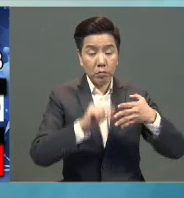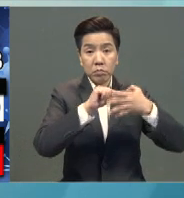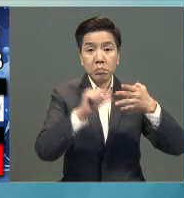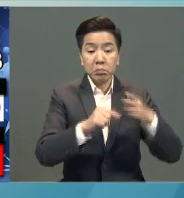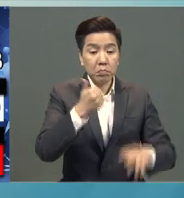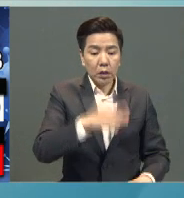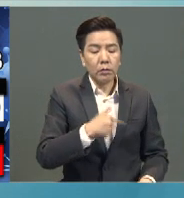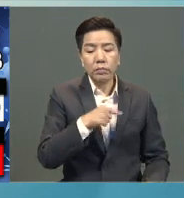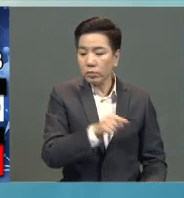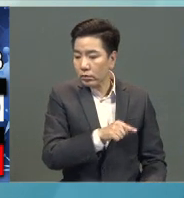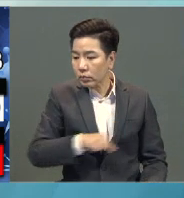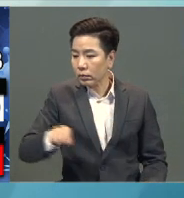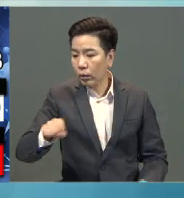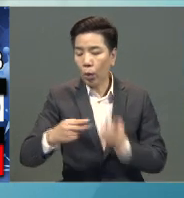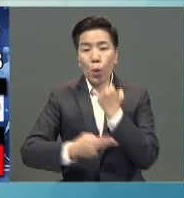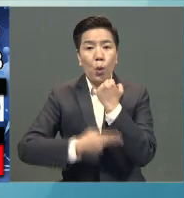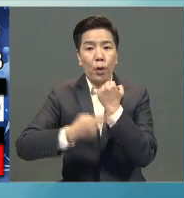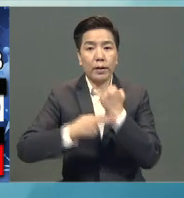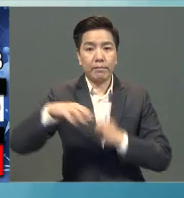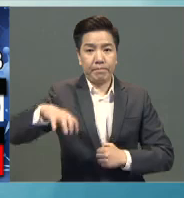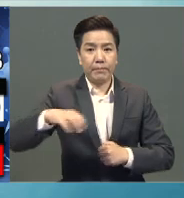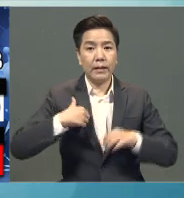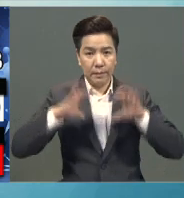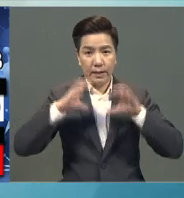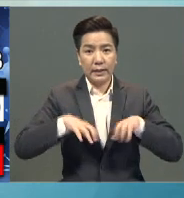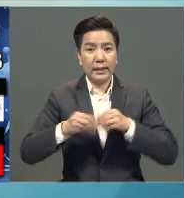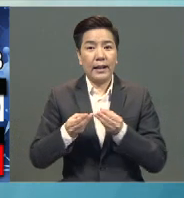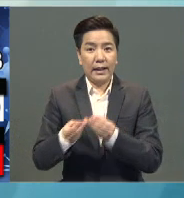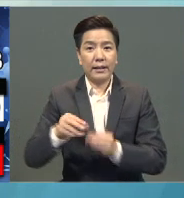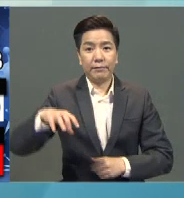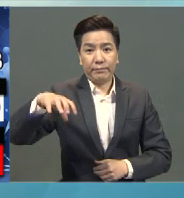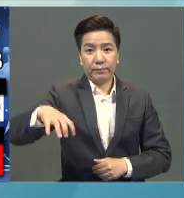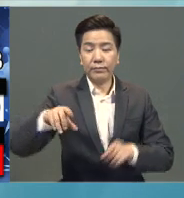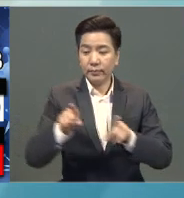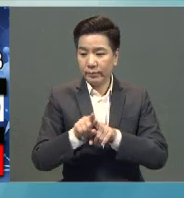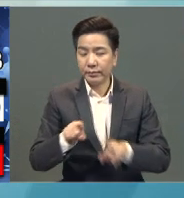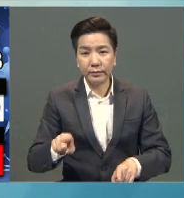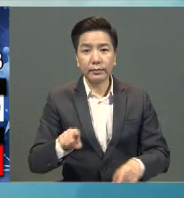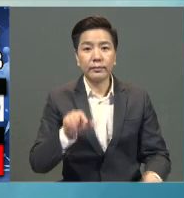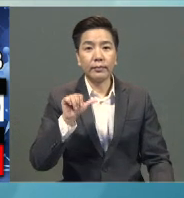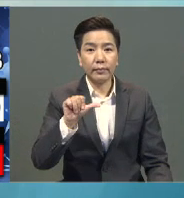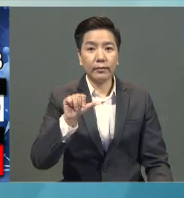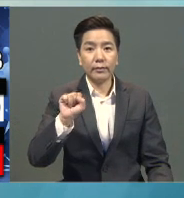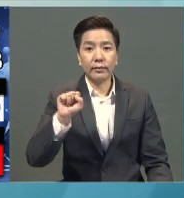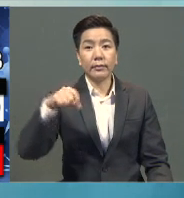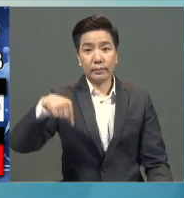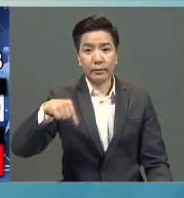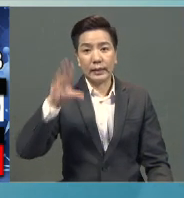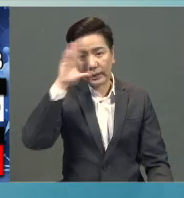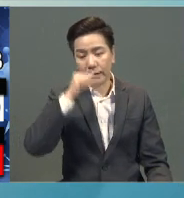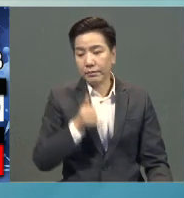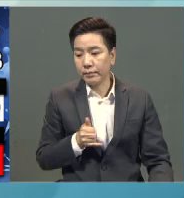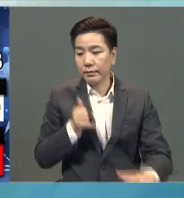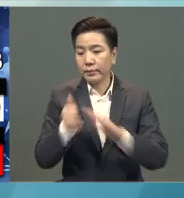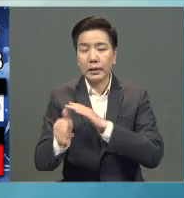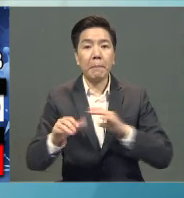แรมซึ่งเป็นสถานที่กักกันที่รัฐกำหนดนะฮะซึ่งที่เรียกว่า ASQ นะครับซึ่งเมื่อคืนก็ได้เข้าพัก